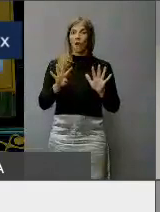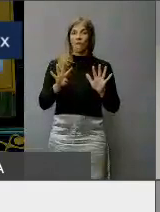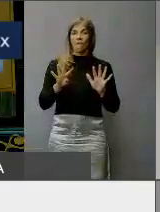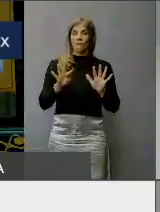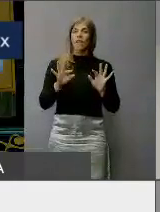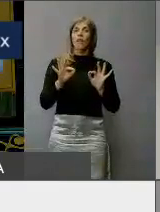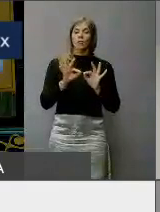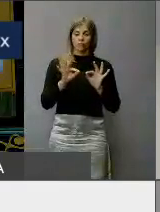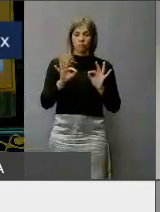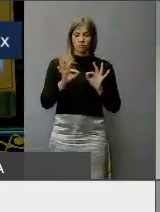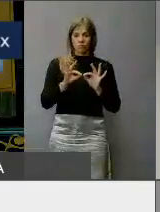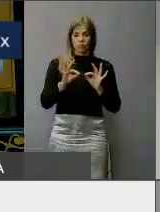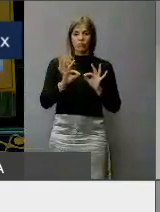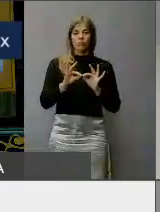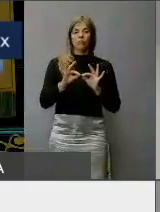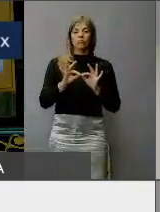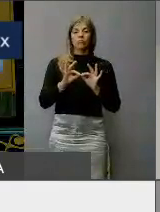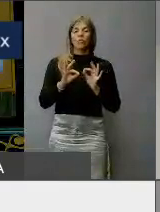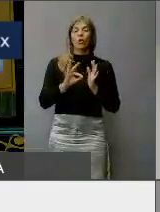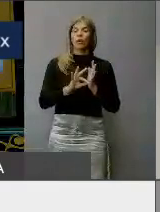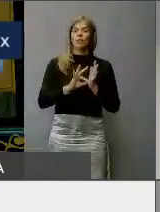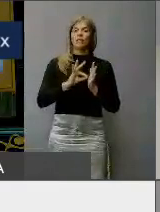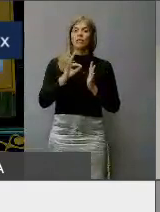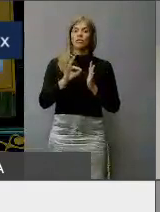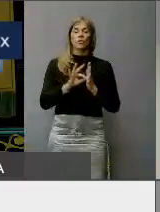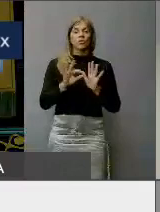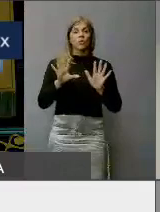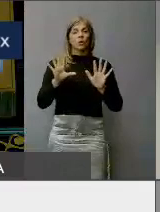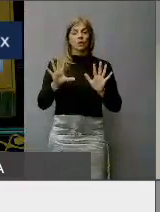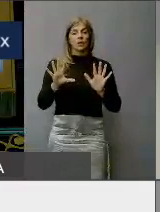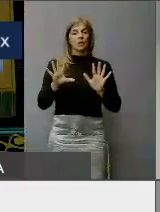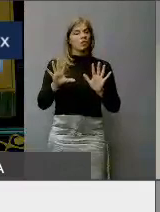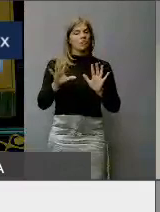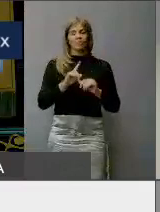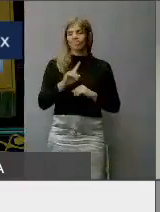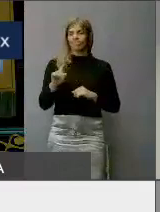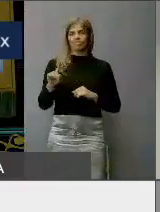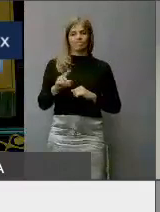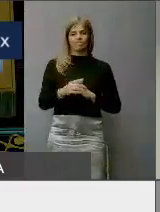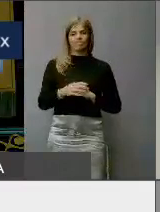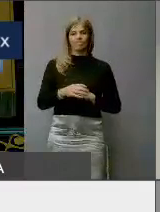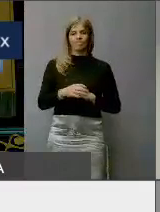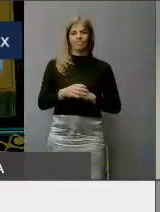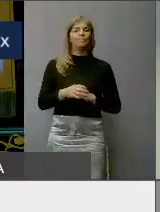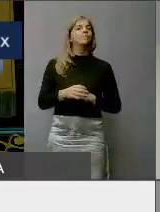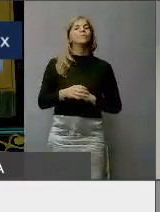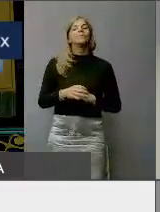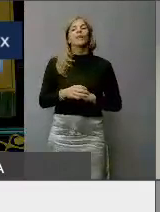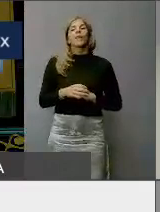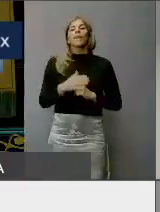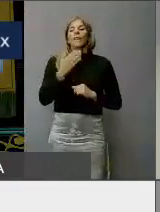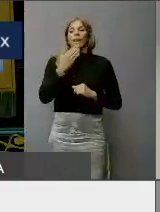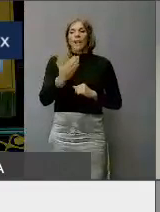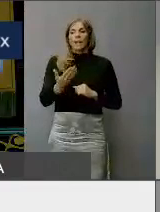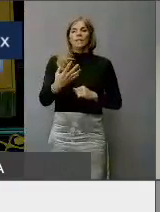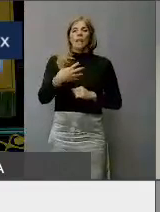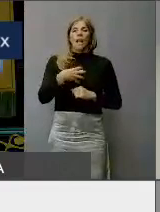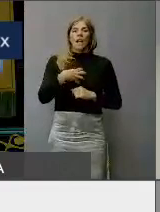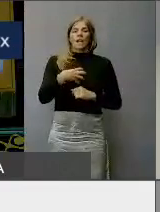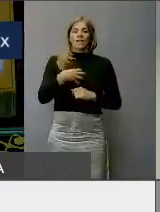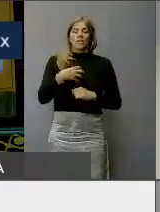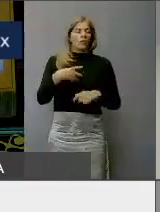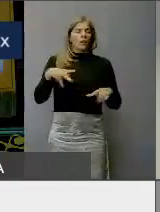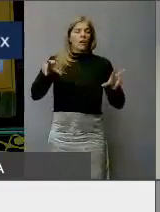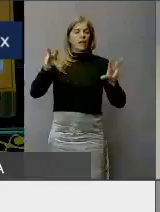favorevole del giorno numero 10 negativo grazie assessore faccio un riepilogo